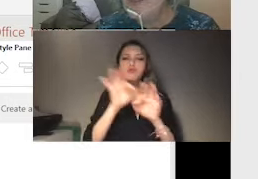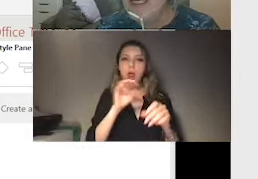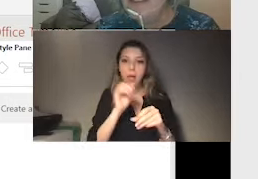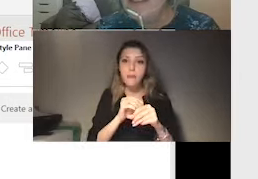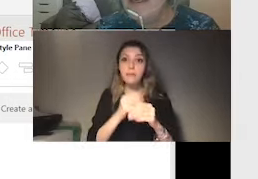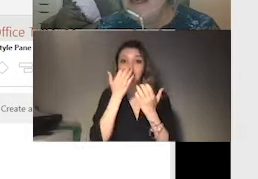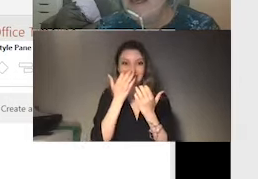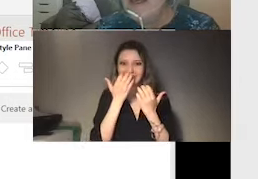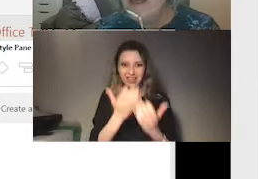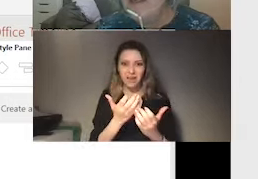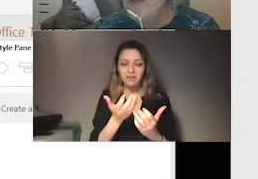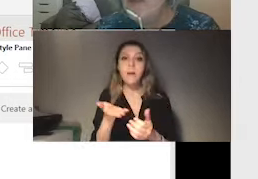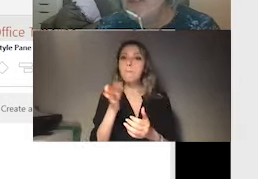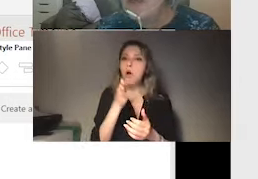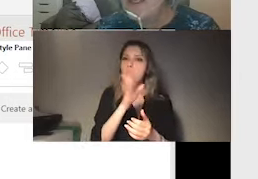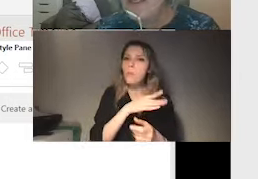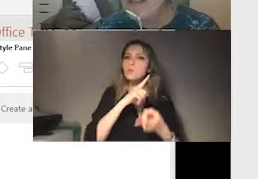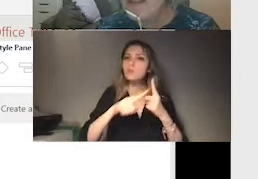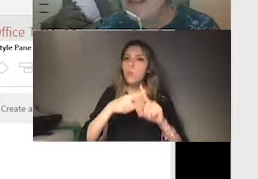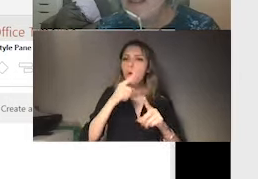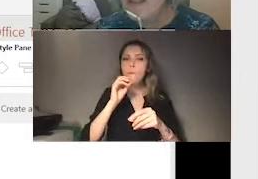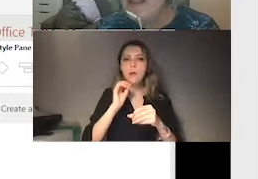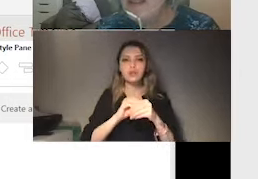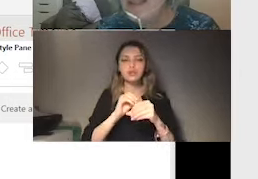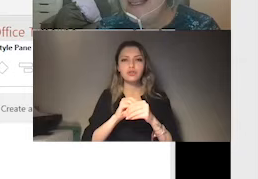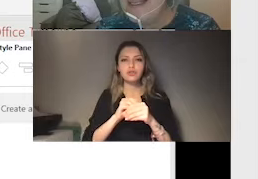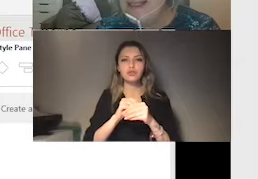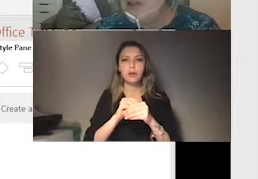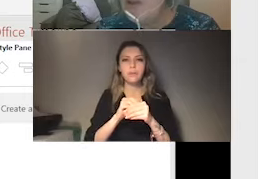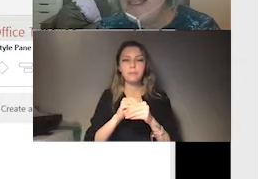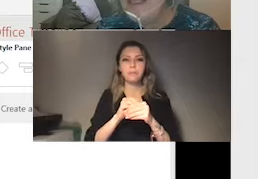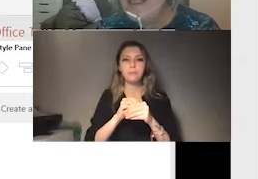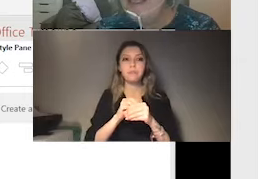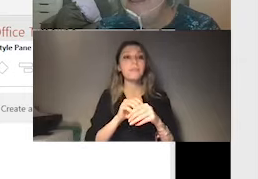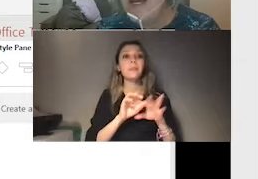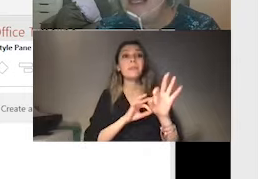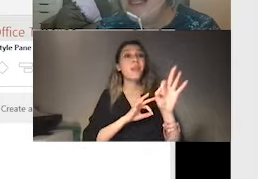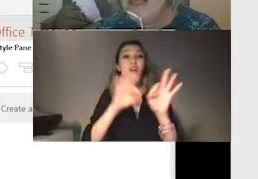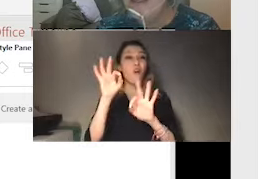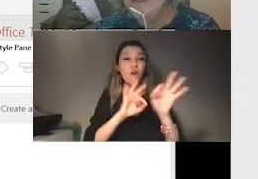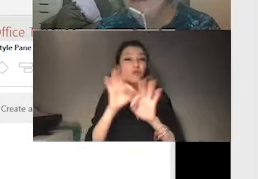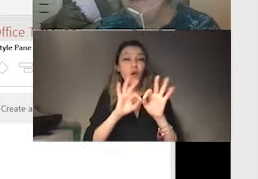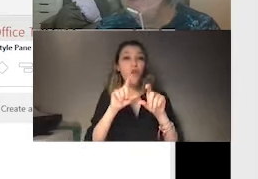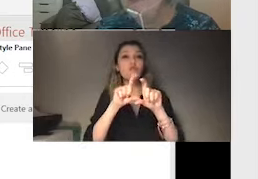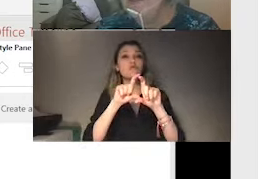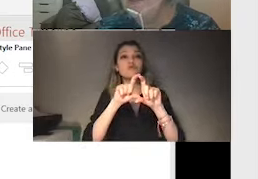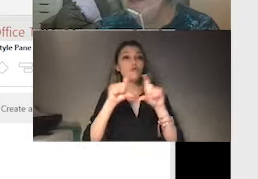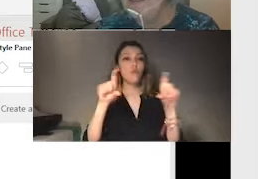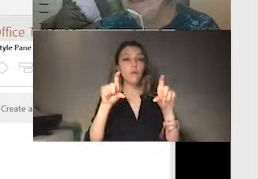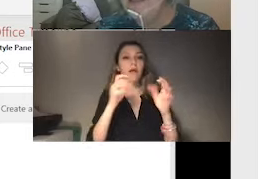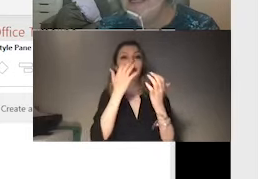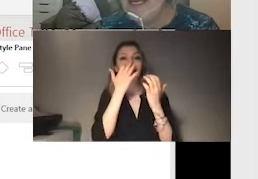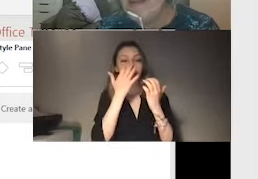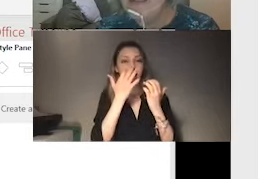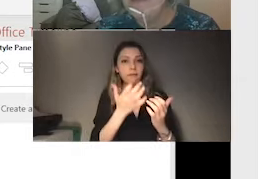sözleşmelerde o sözleşmelerin denetleyici komitelerinin verdiği tavsiyelerin